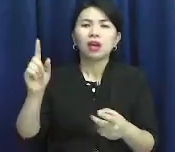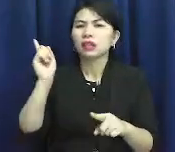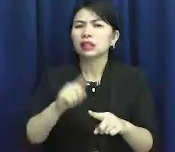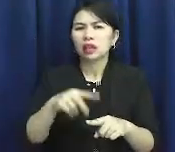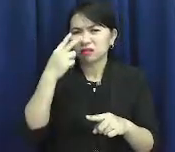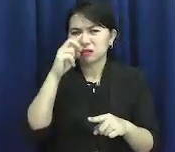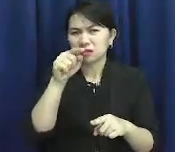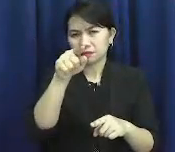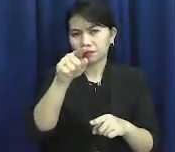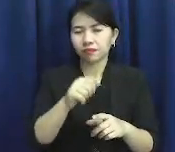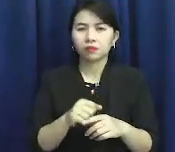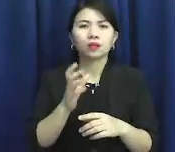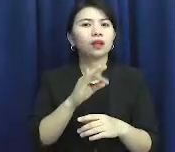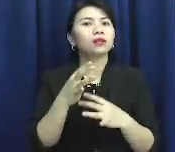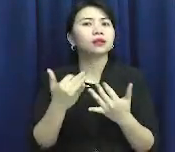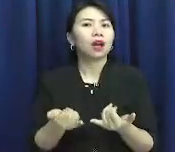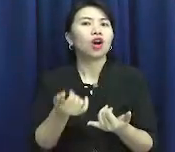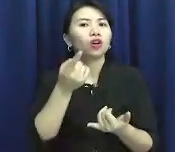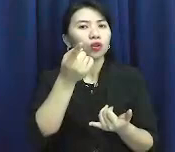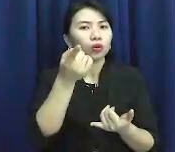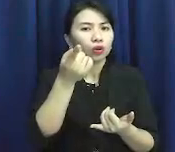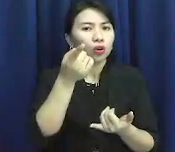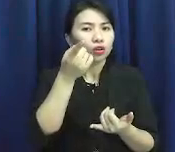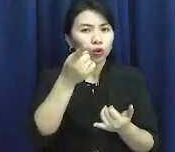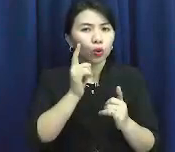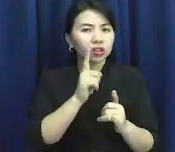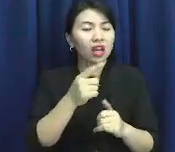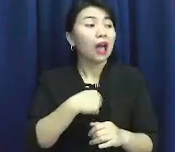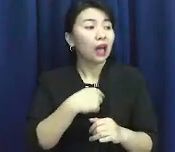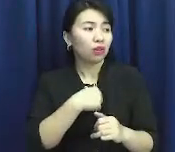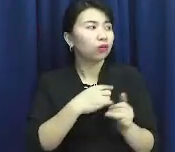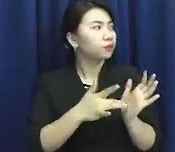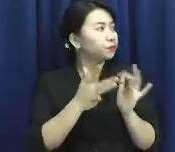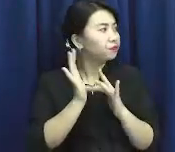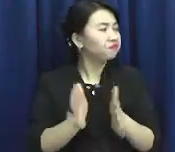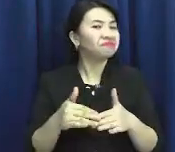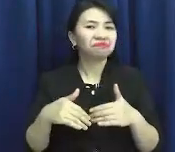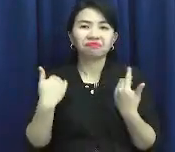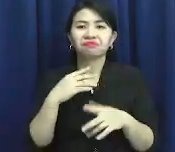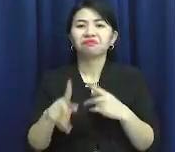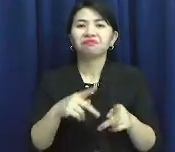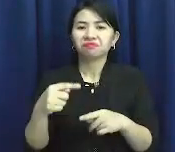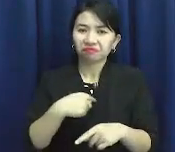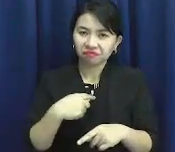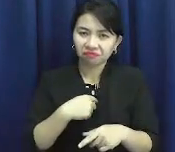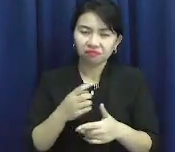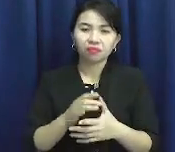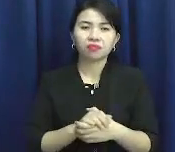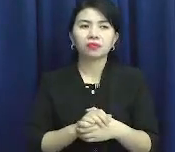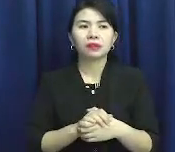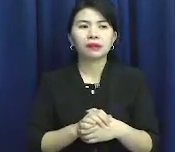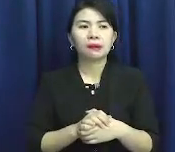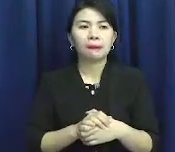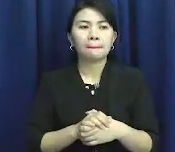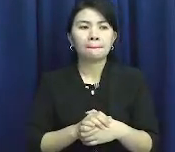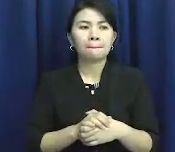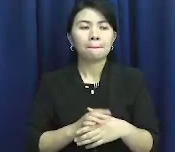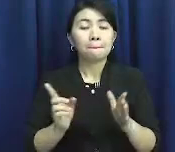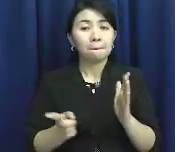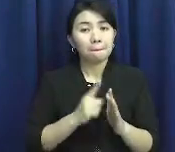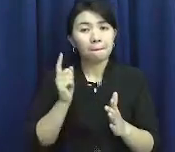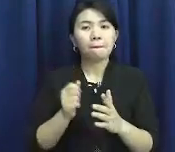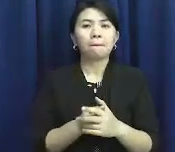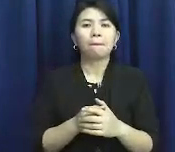nakakalungkot nun, tinagurian kang Kristiyanong kabataan. Diba? Kristiyanong kabataan eh, sir, minsan mas madali